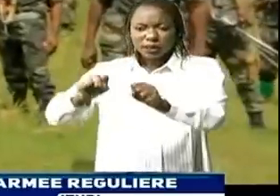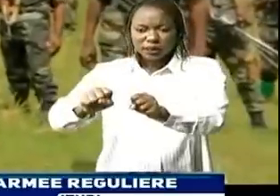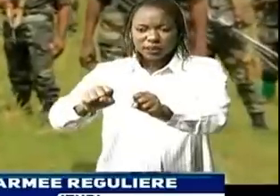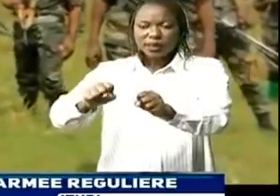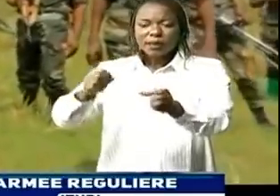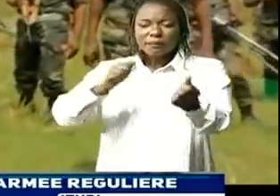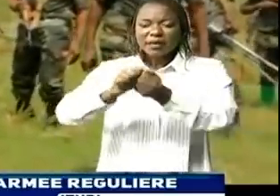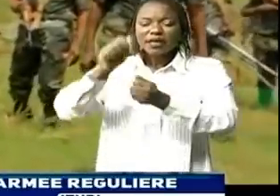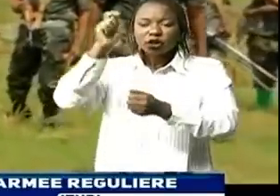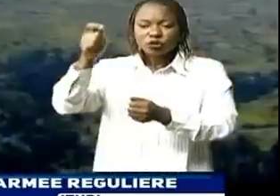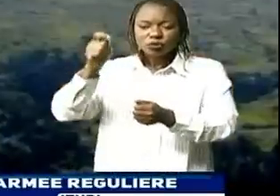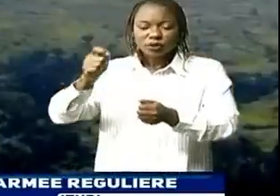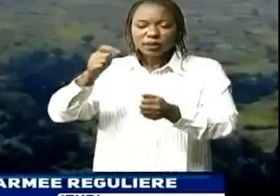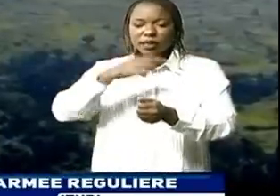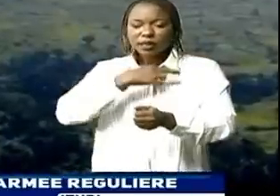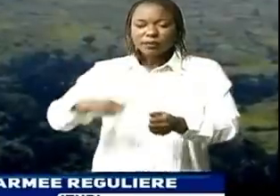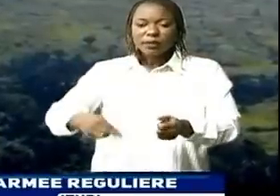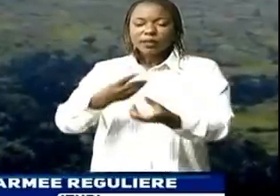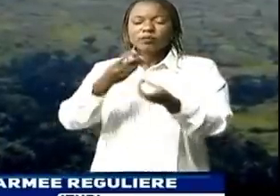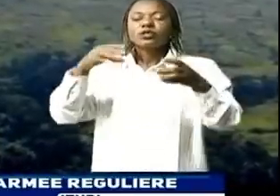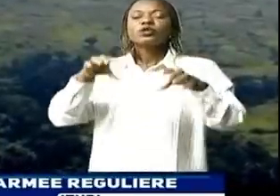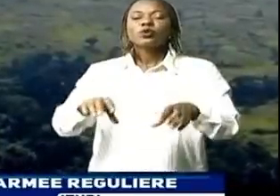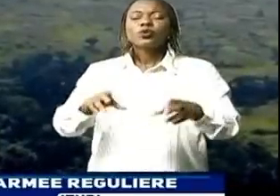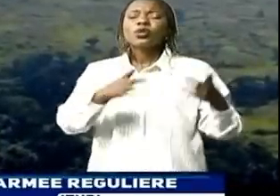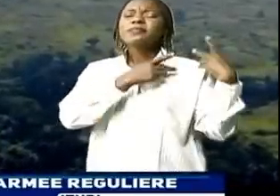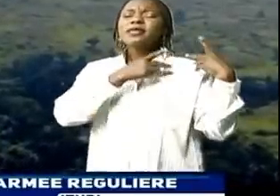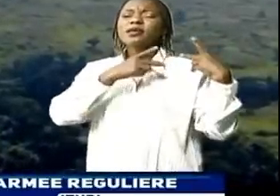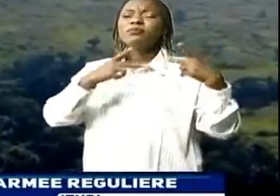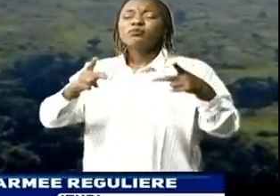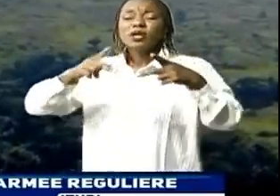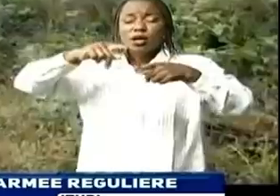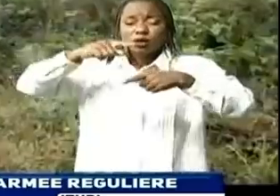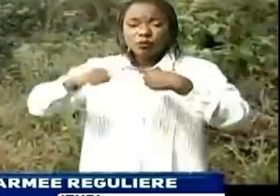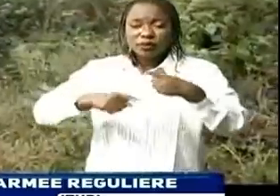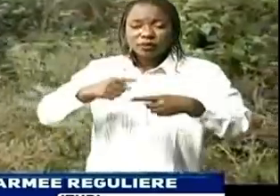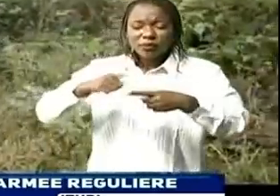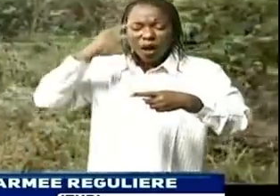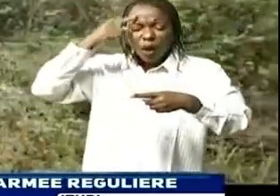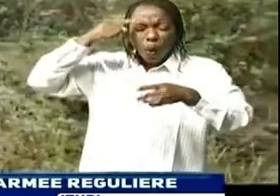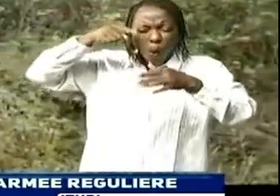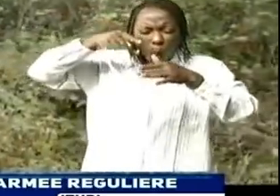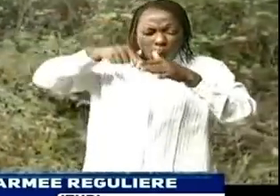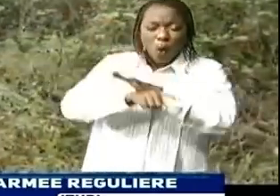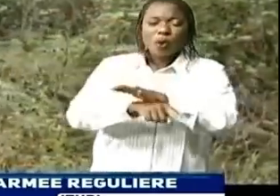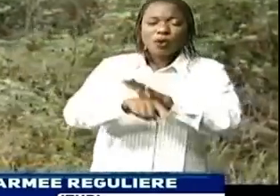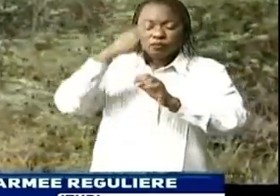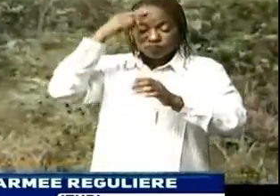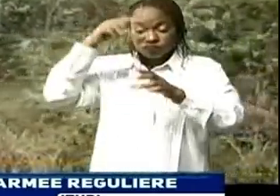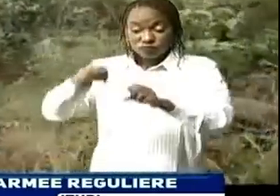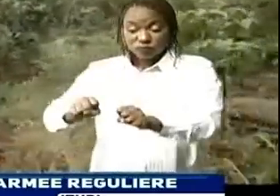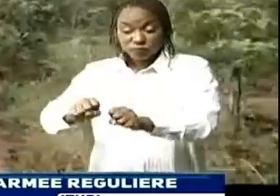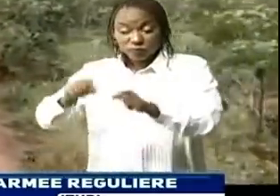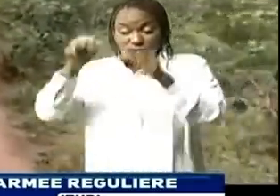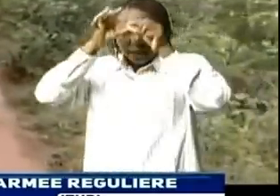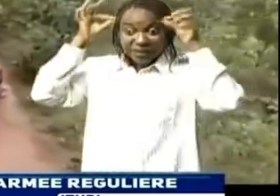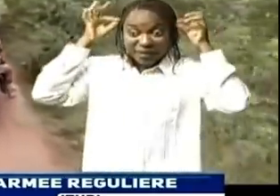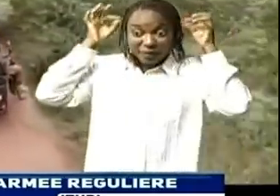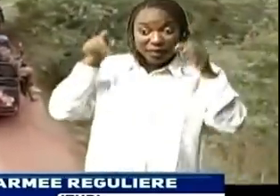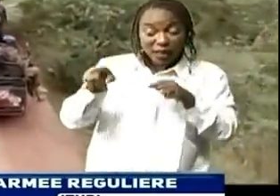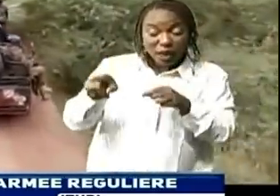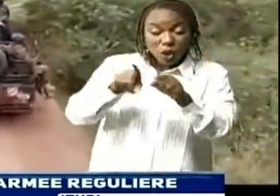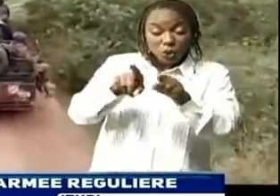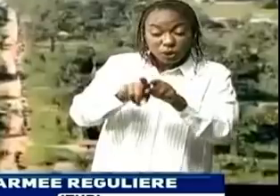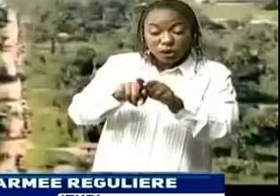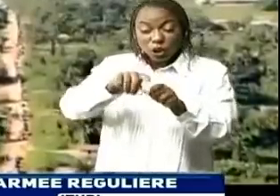République démocratique du Congo. Rappelons que depuis le début des opérations en profondeur contre les ADEF de la chefferie de Wallace-Vankoutou et